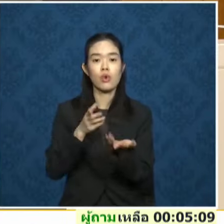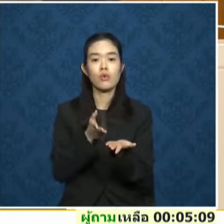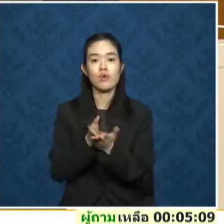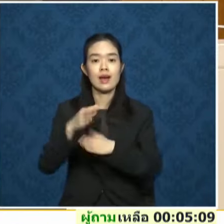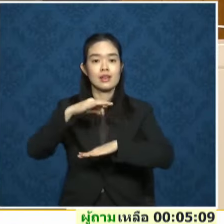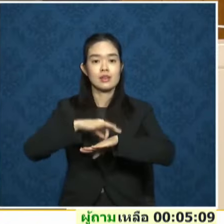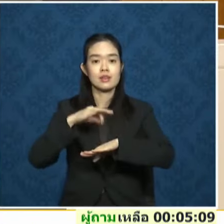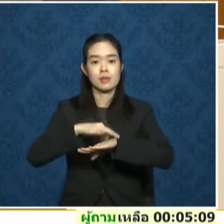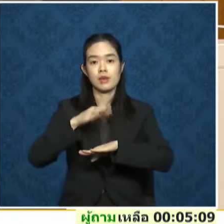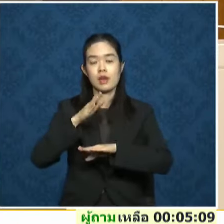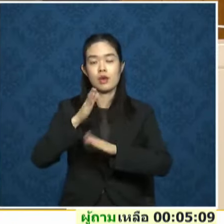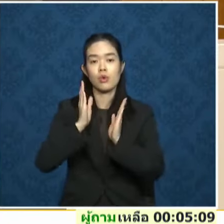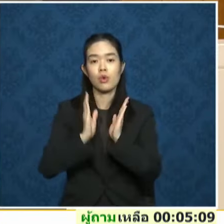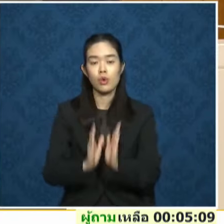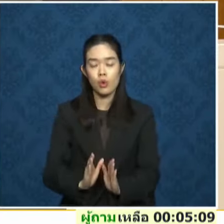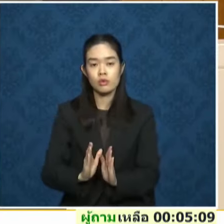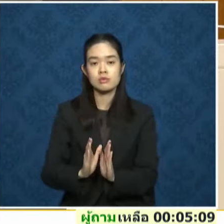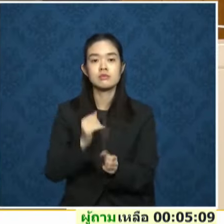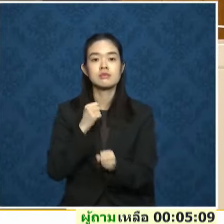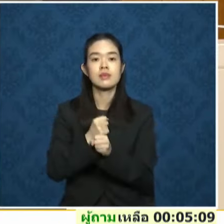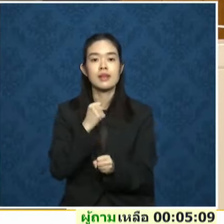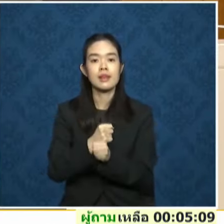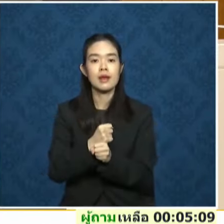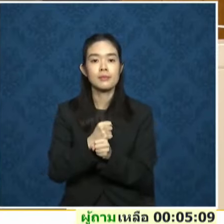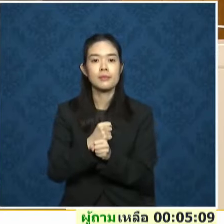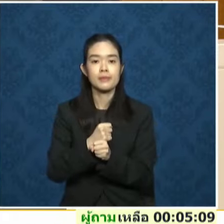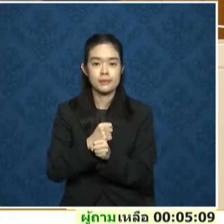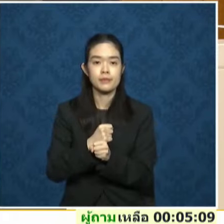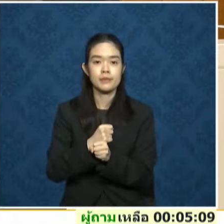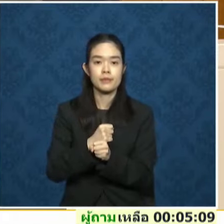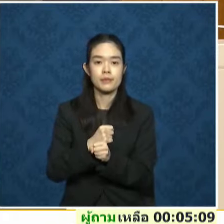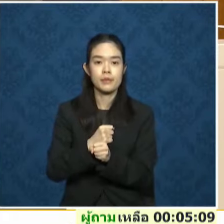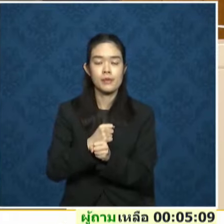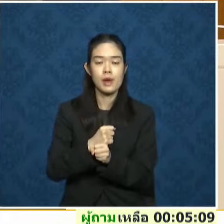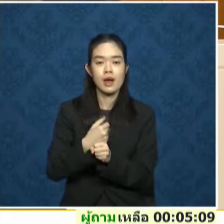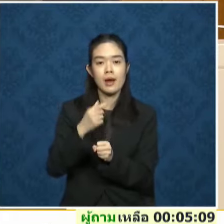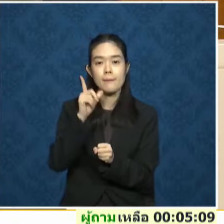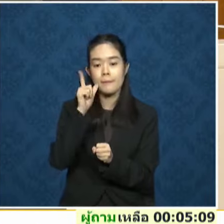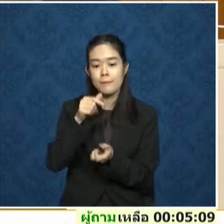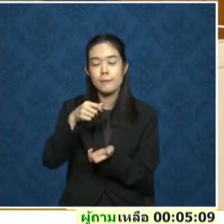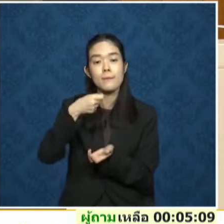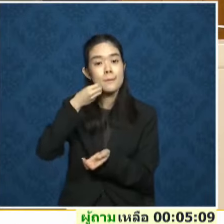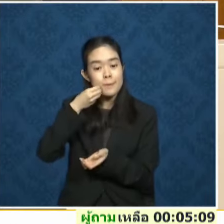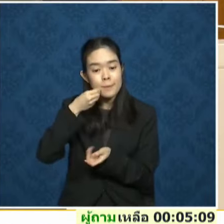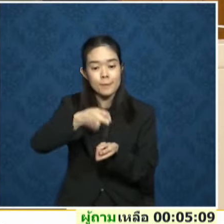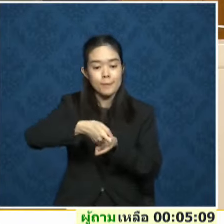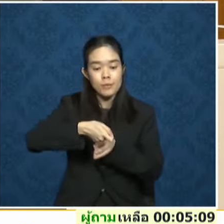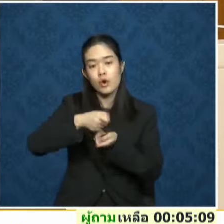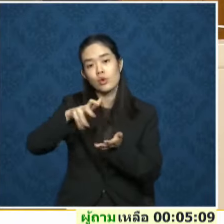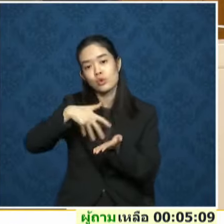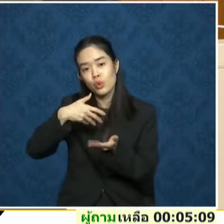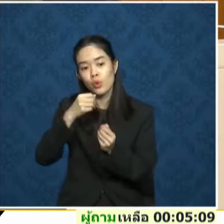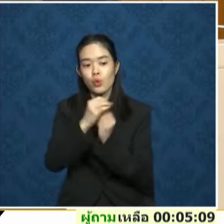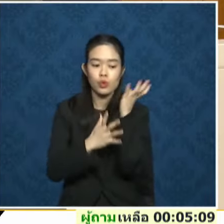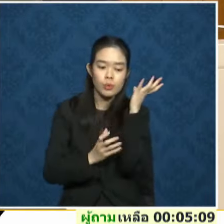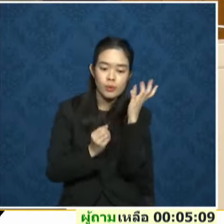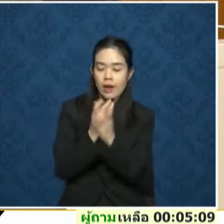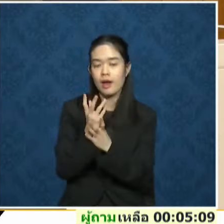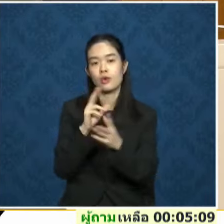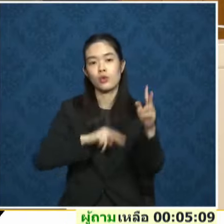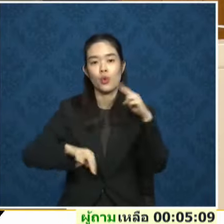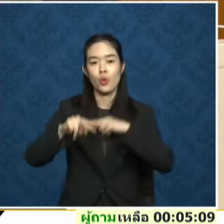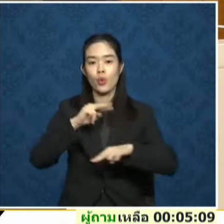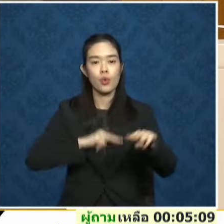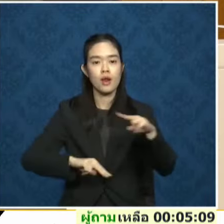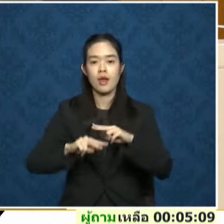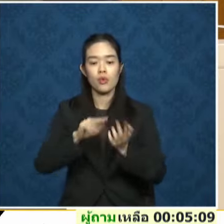าตำแหน่งเพื่อเป็นการลดภาระของการสอนให้กับคุณครูแม้แต่เรื่องครูธุรการครูเจ้าหน้าที่